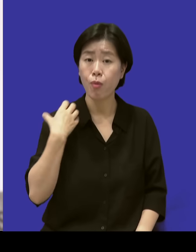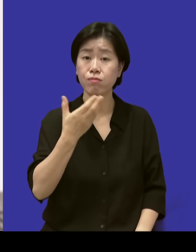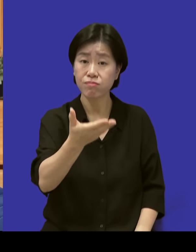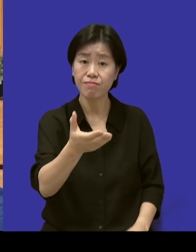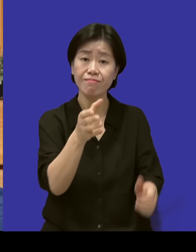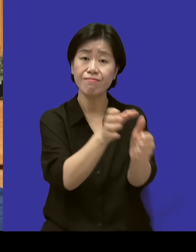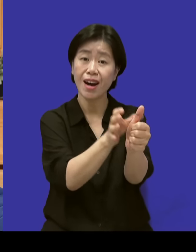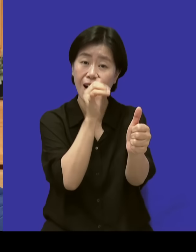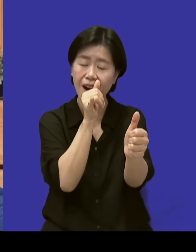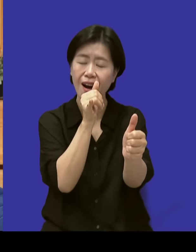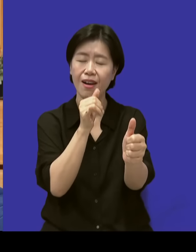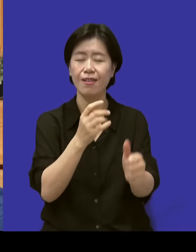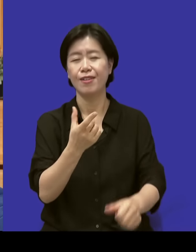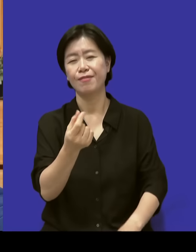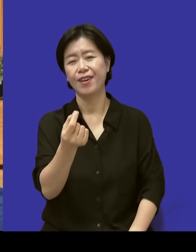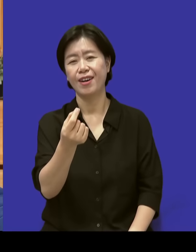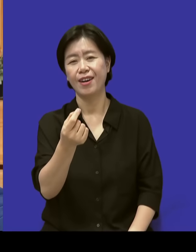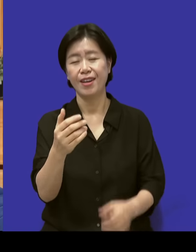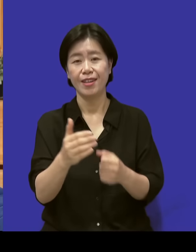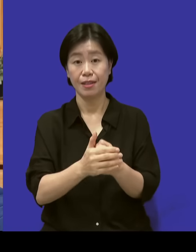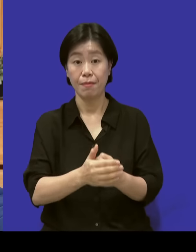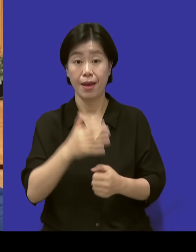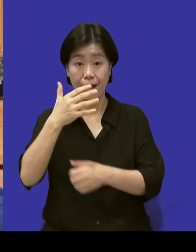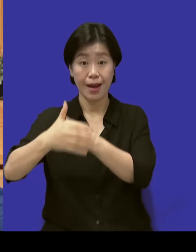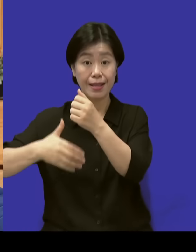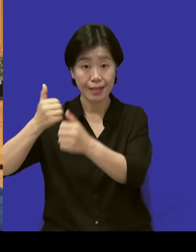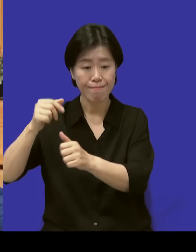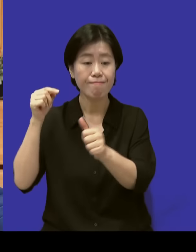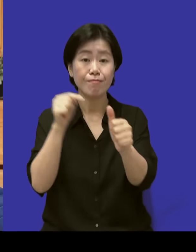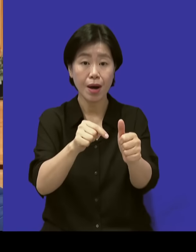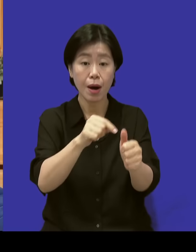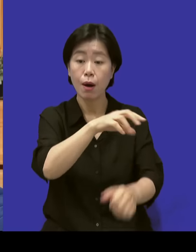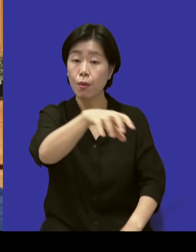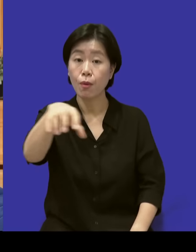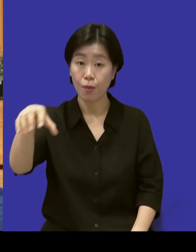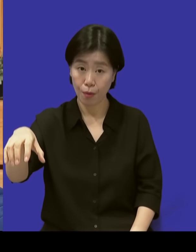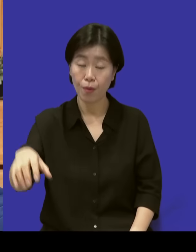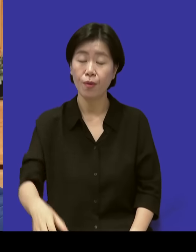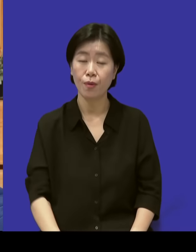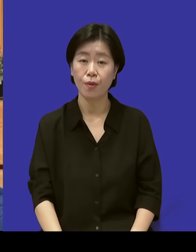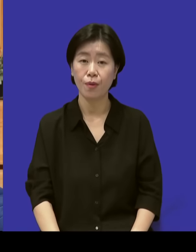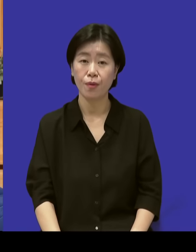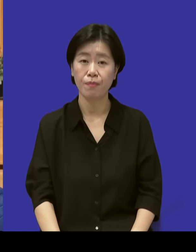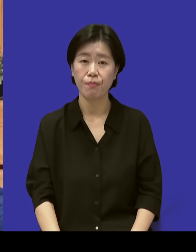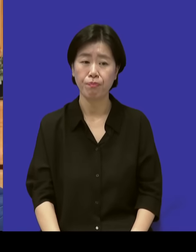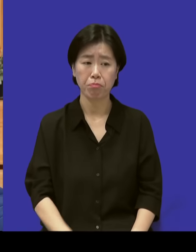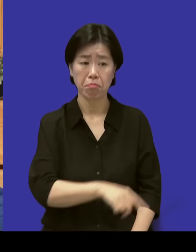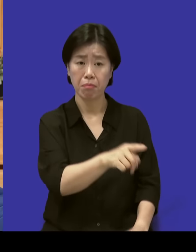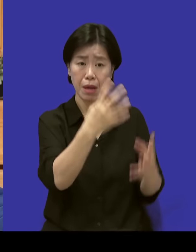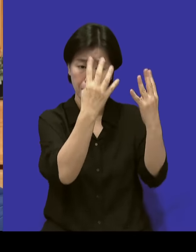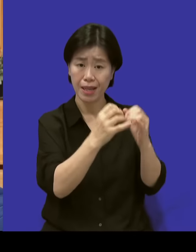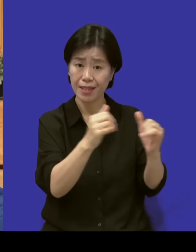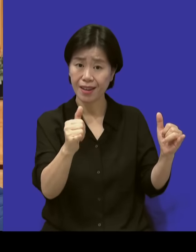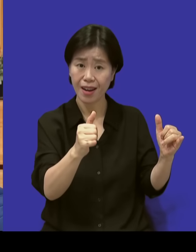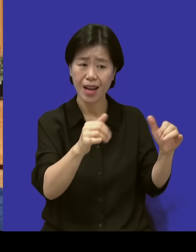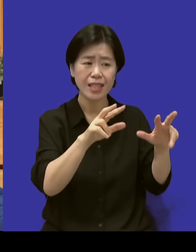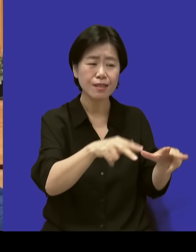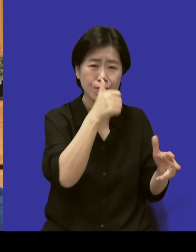들어서 앞으로 하나님이 파송하신 그곳에서 또 우리가 흔히들 죄인이라고 얘기하지만 그들이 앞으로 또 어떤 변화를